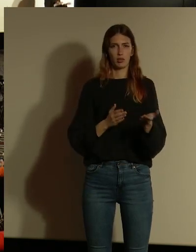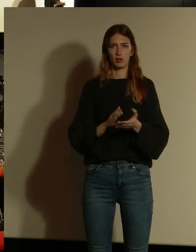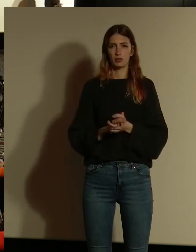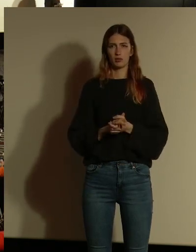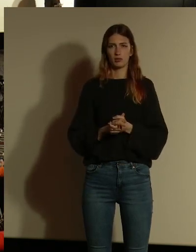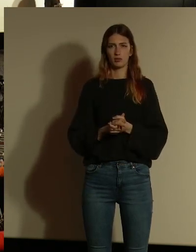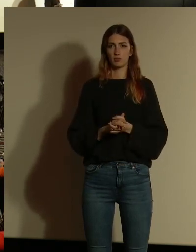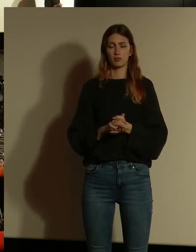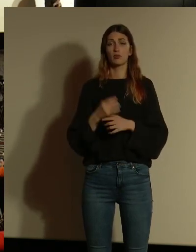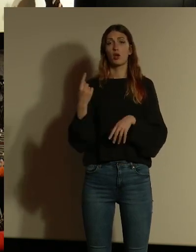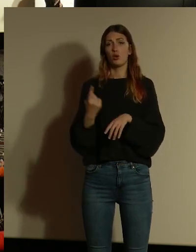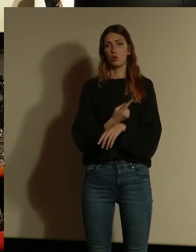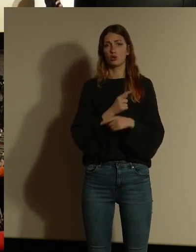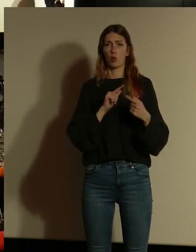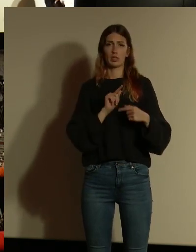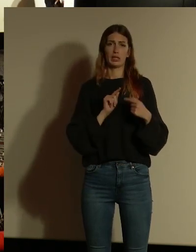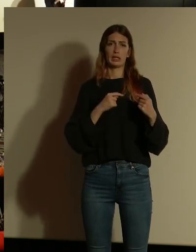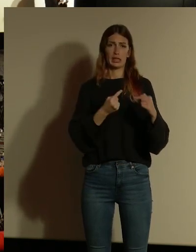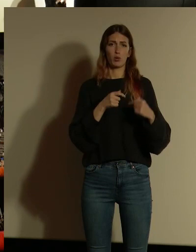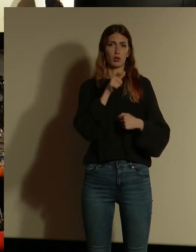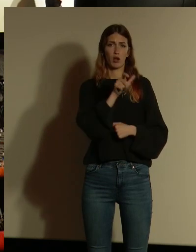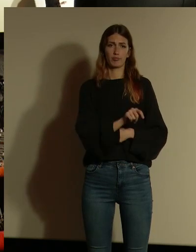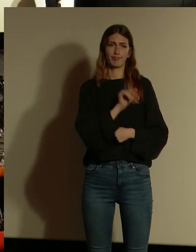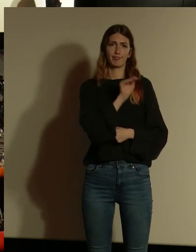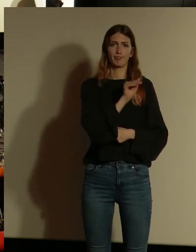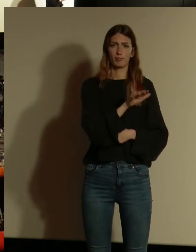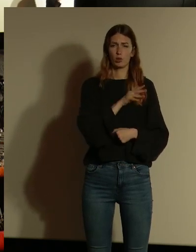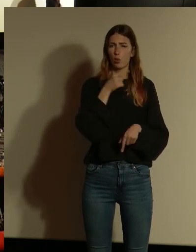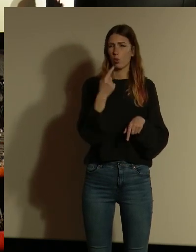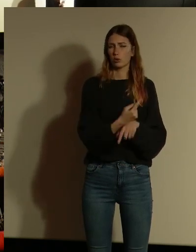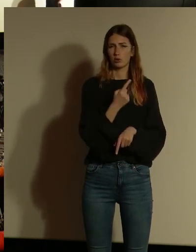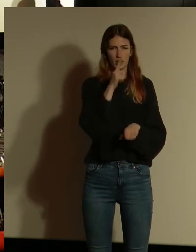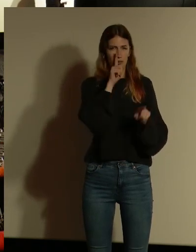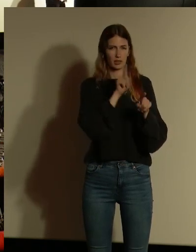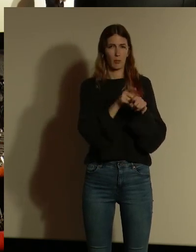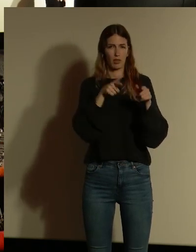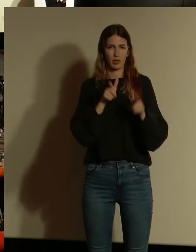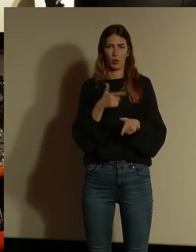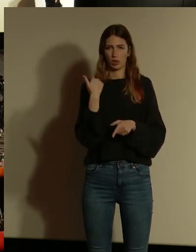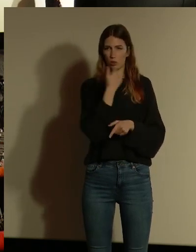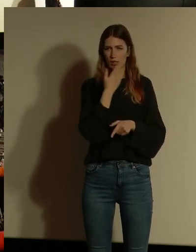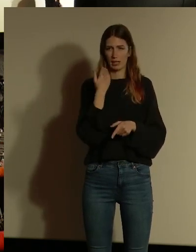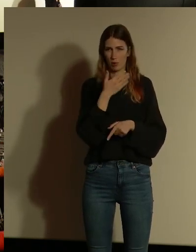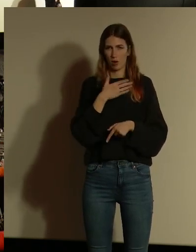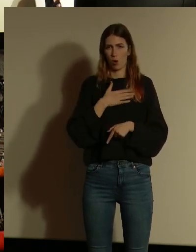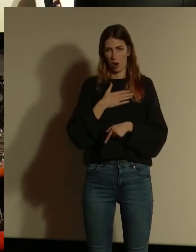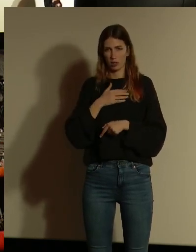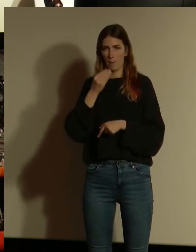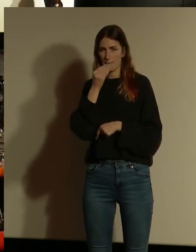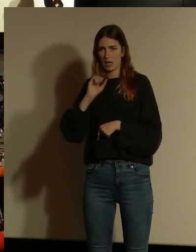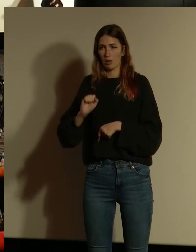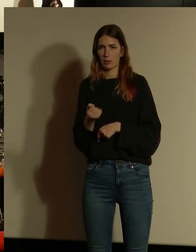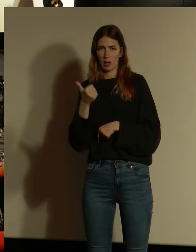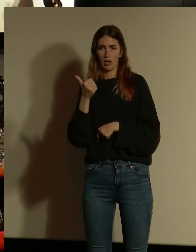Olen ainult korra kontakteerunud oma kiusajaga. See oli see sama, kes oli ilma minu nõusolekuta minu ja mu parima